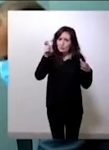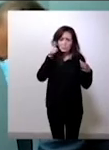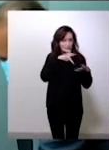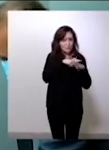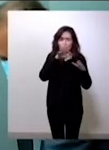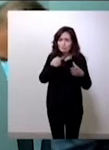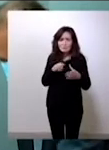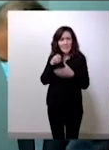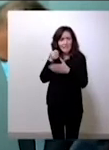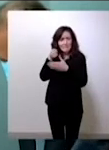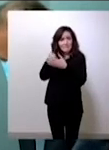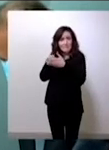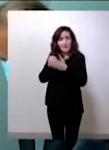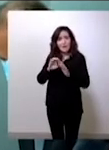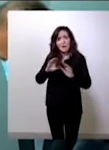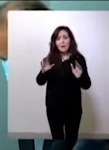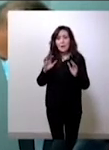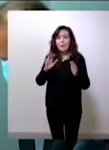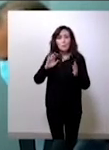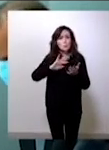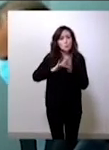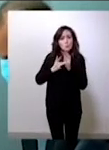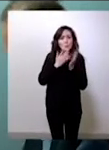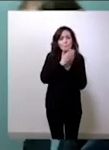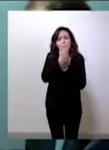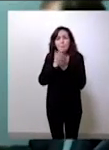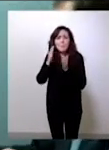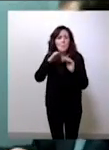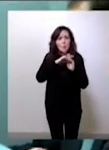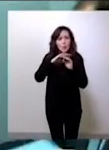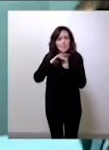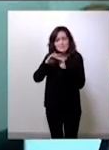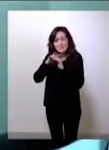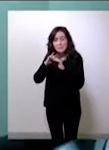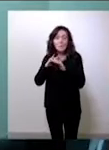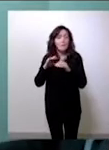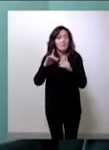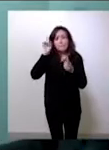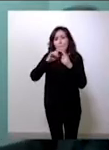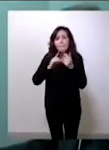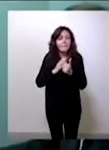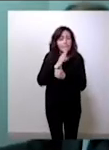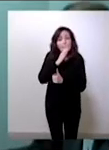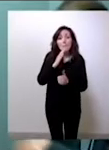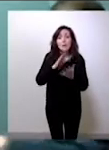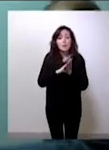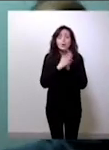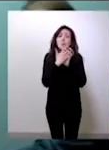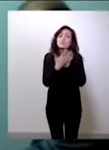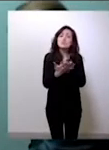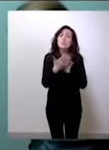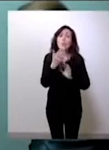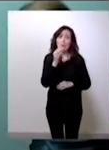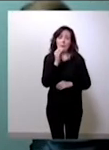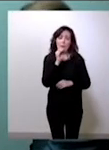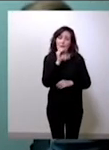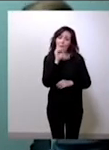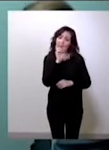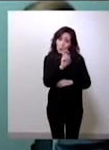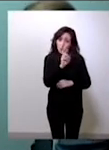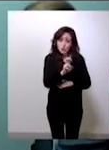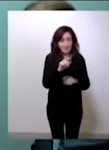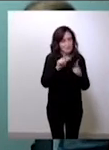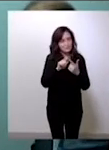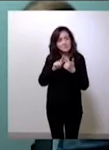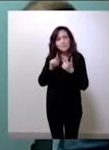sur l'ensemble des volets politiques que nous défendons, que ce soit bien sûr la transition écologique, mais également